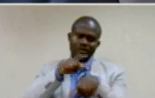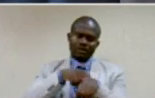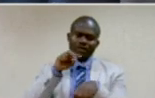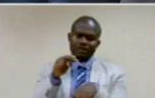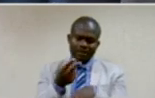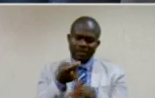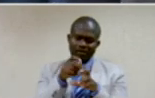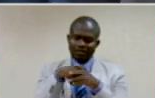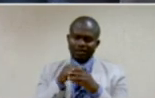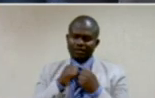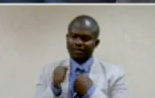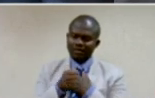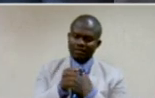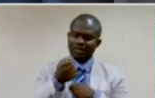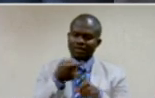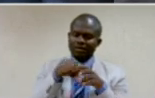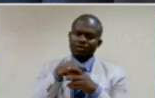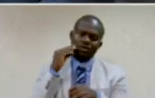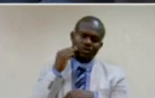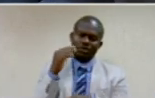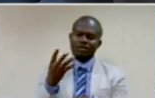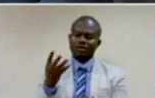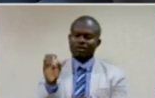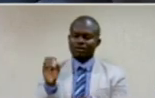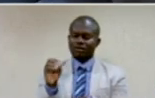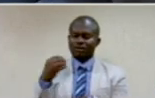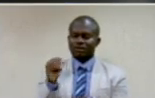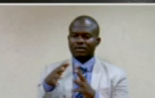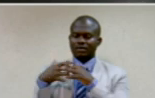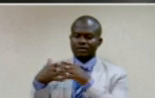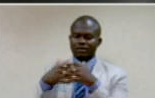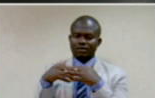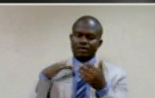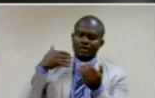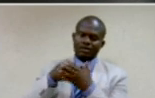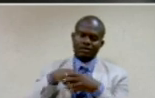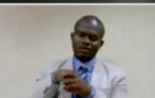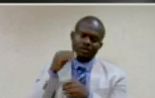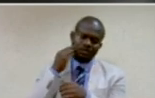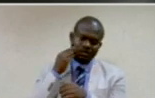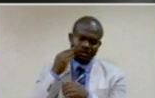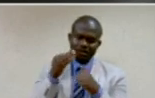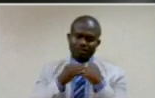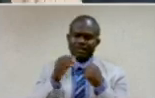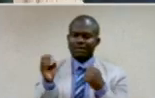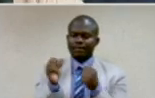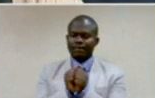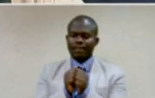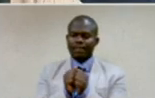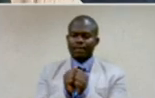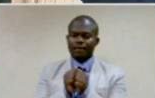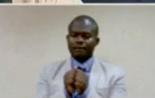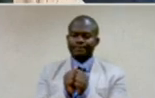mu bukerarugendo bikava kuri miliyoni 400 z'amadolari ya Amerika bikagera kuri miliyoni 800. Aba